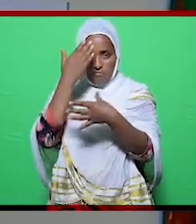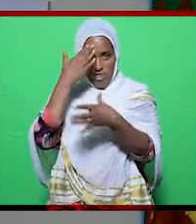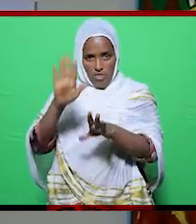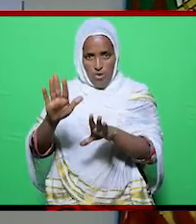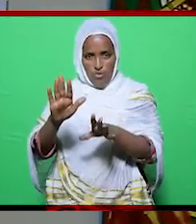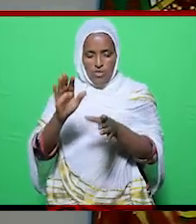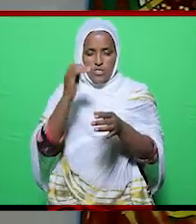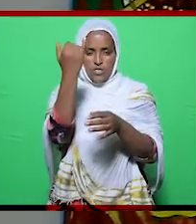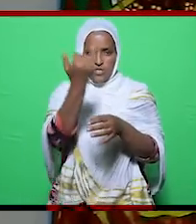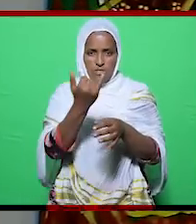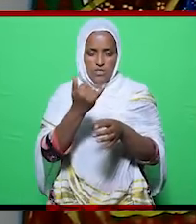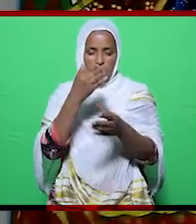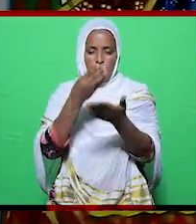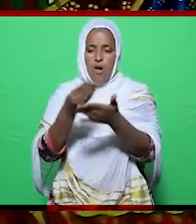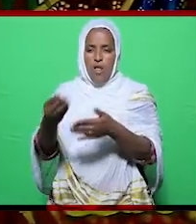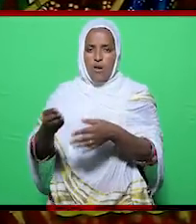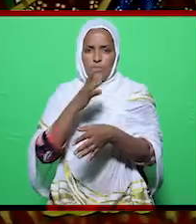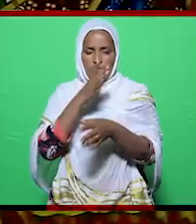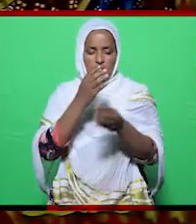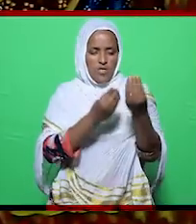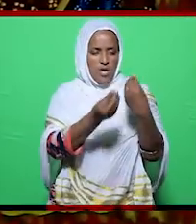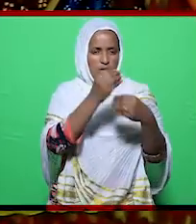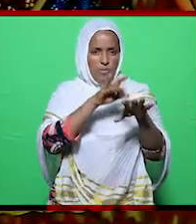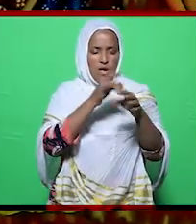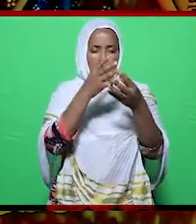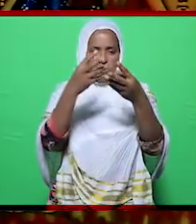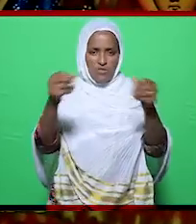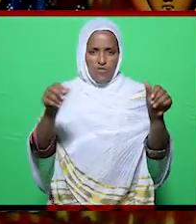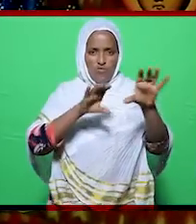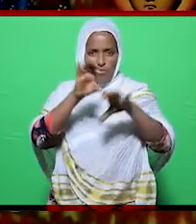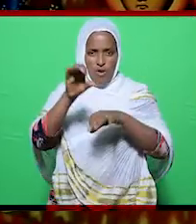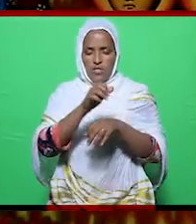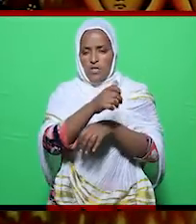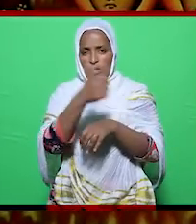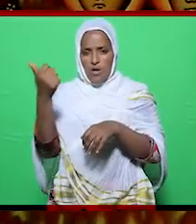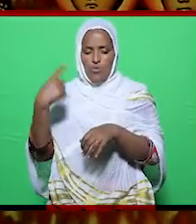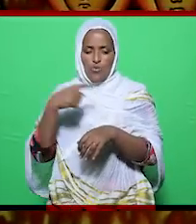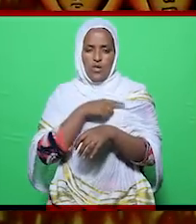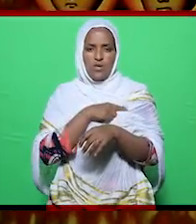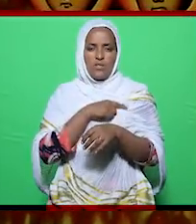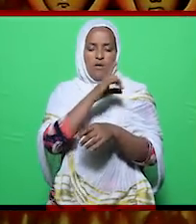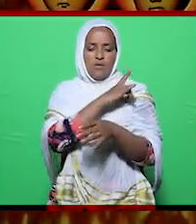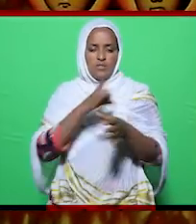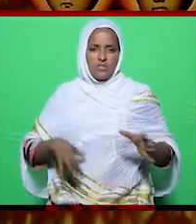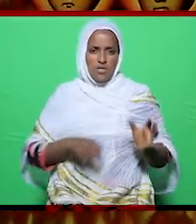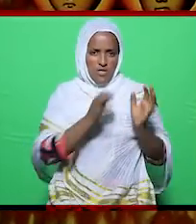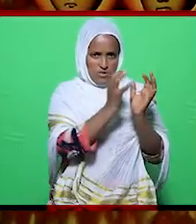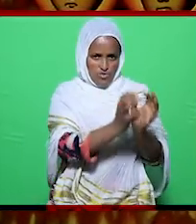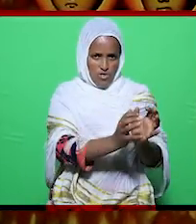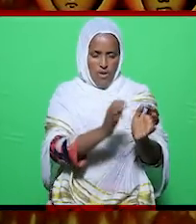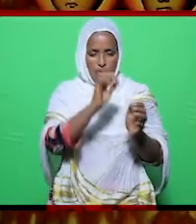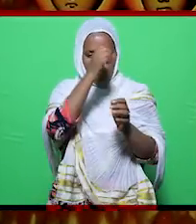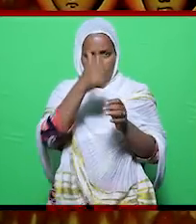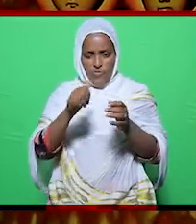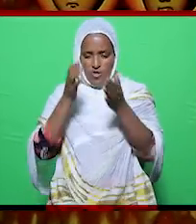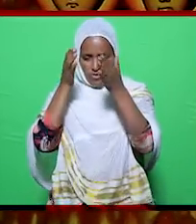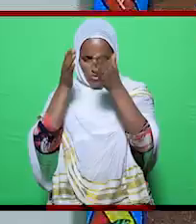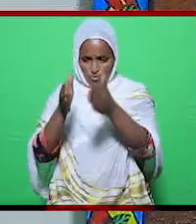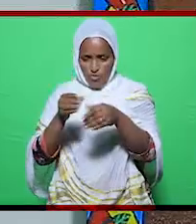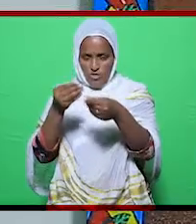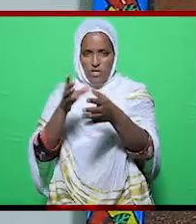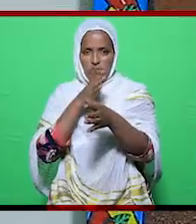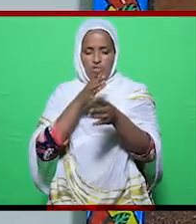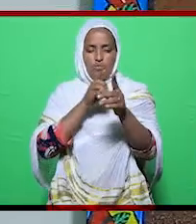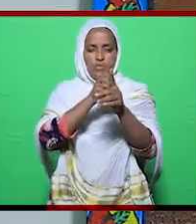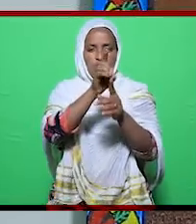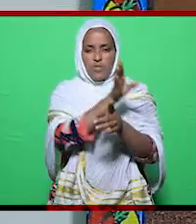ሥርዓተ ቤተክርስቲያንን የሚያፋልሱና ማንነታቸውና ምንጫቸው የማይታወቅን ሥዕላት ባለመግዛት ከገበያ ላይ እንዲጠፉ